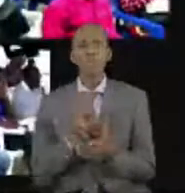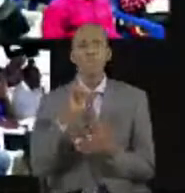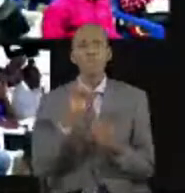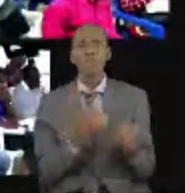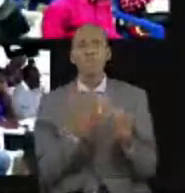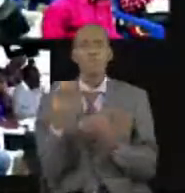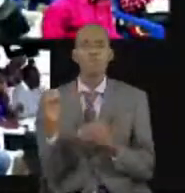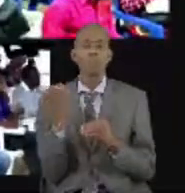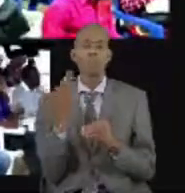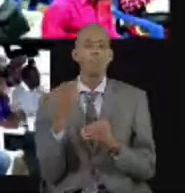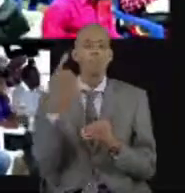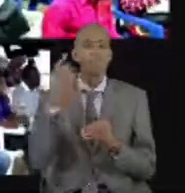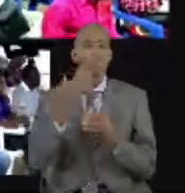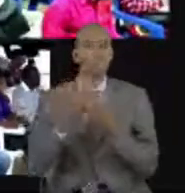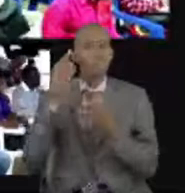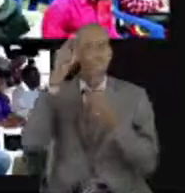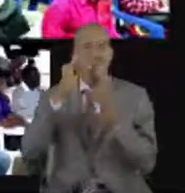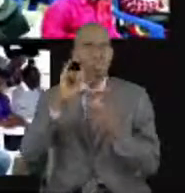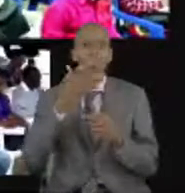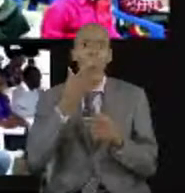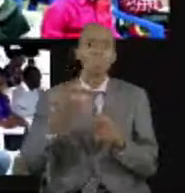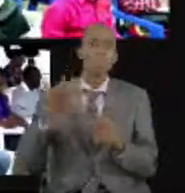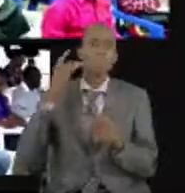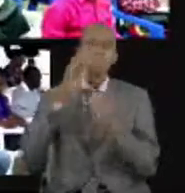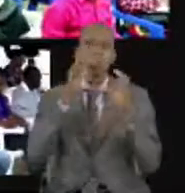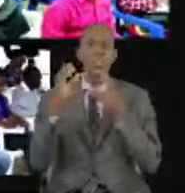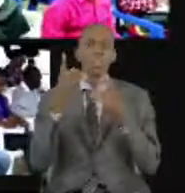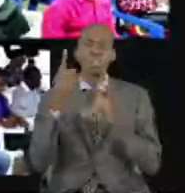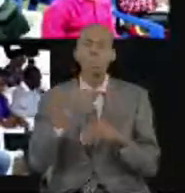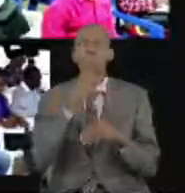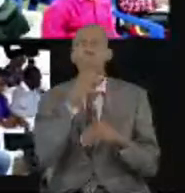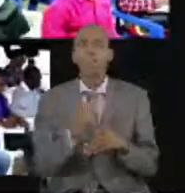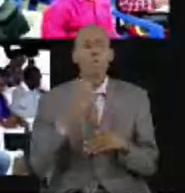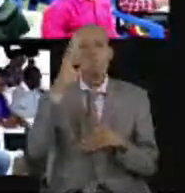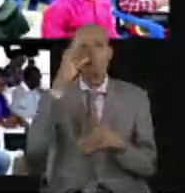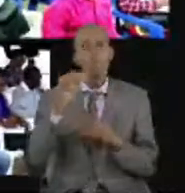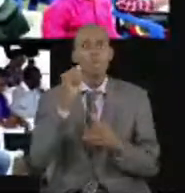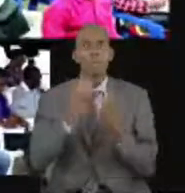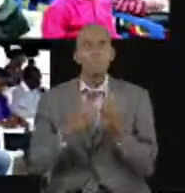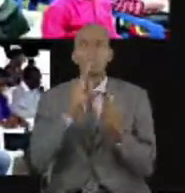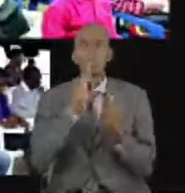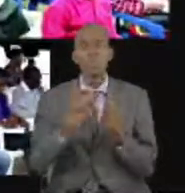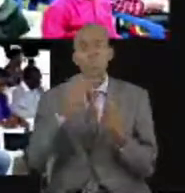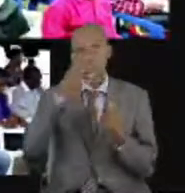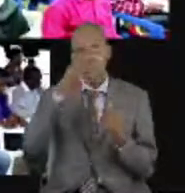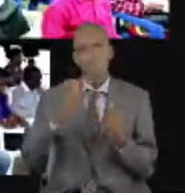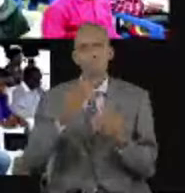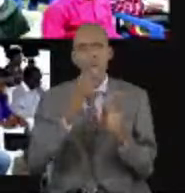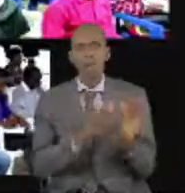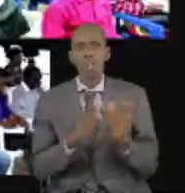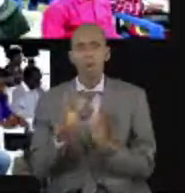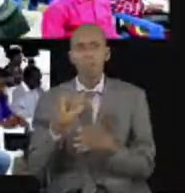à votre vie passée du vieil armand qui se corrompent peur